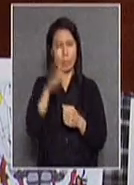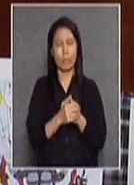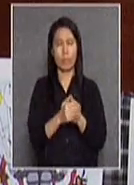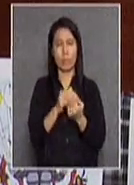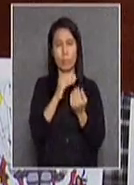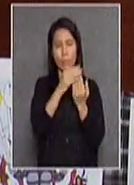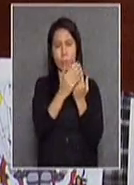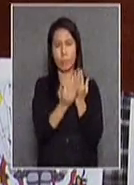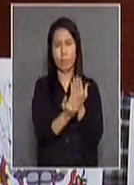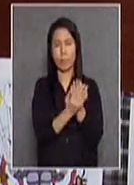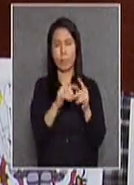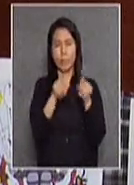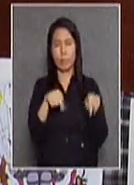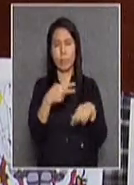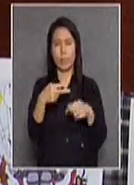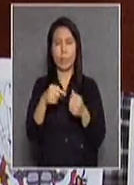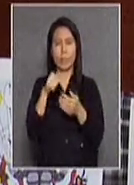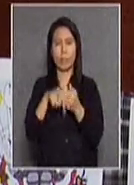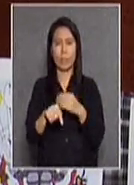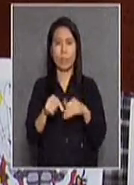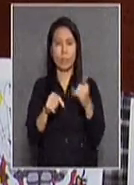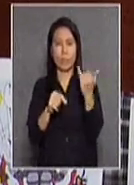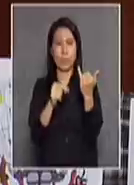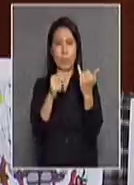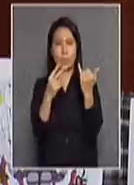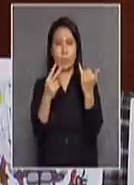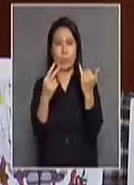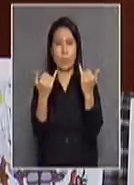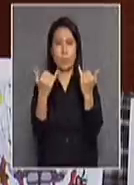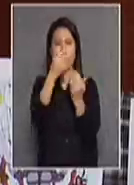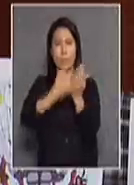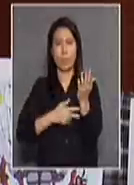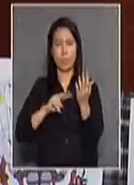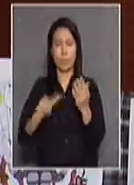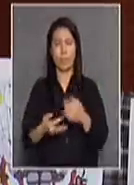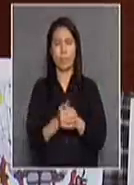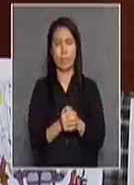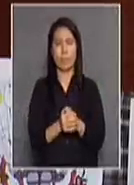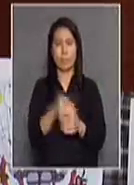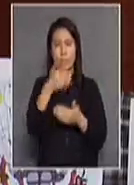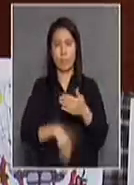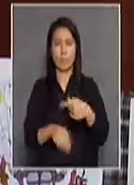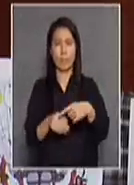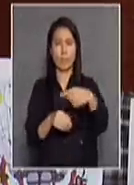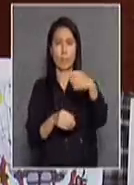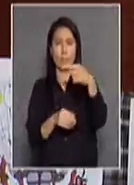過會議講稿附錄以上第626項修正案，削減